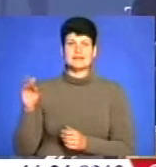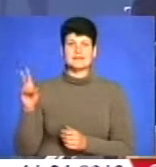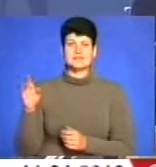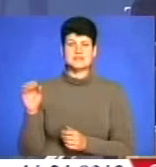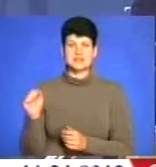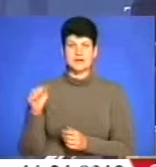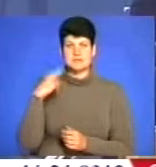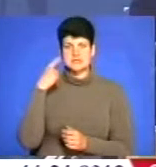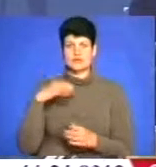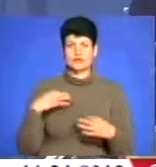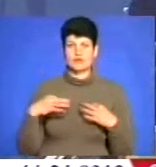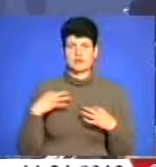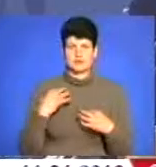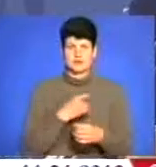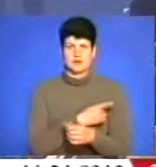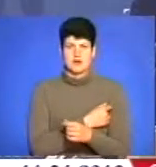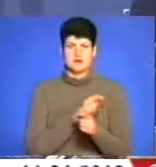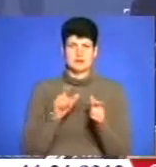Петриківська психоневрологічна лікарня,